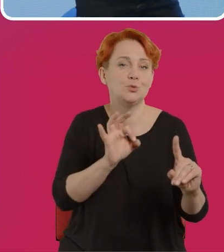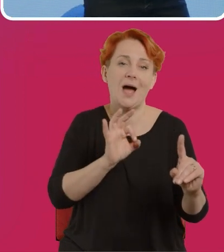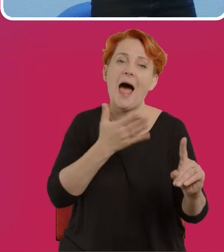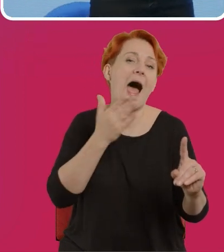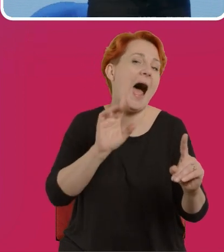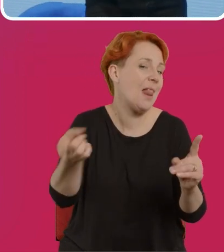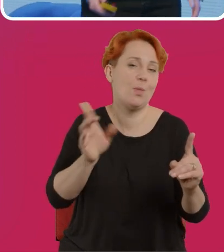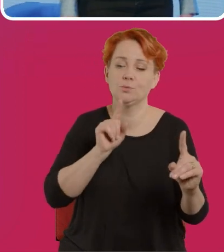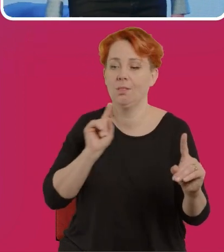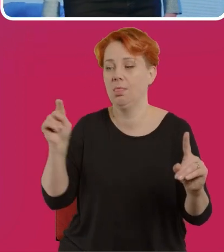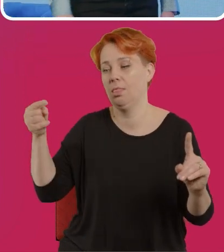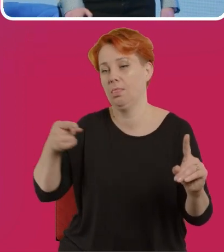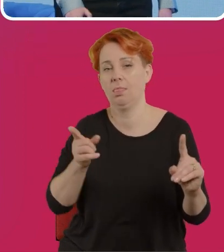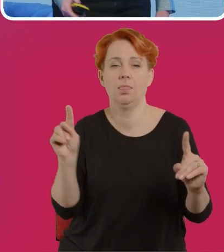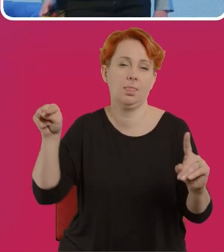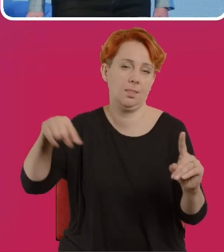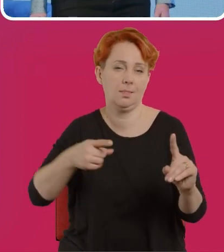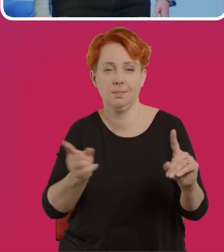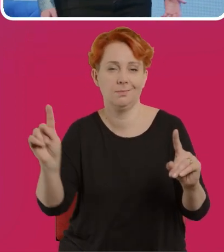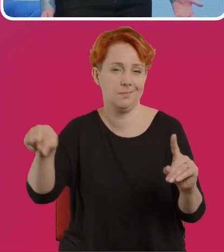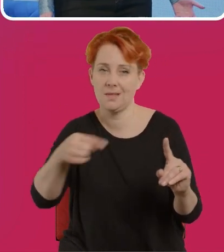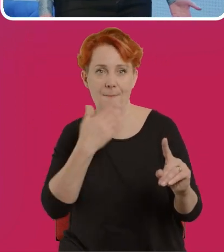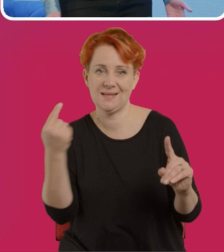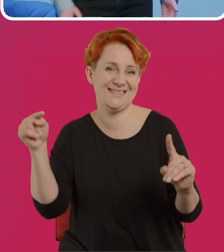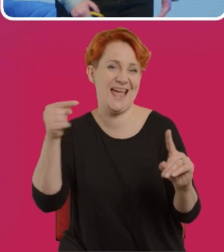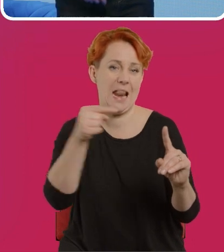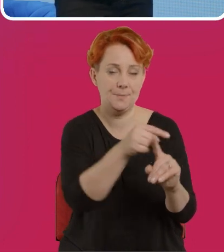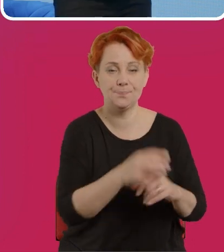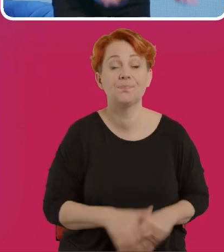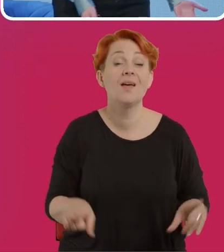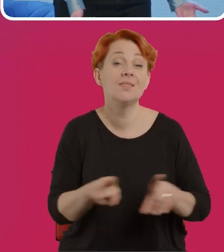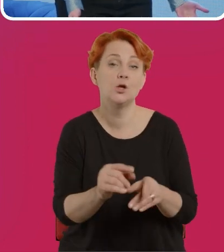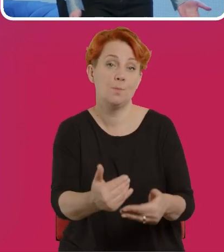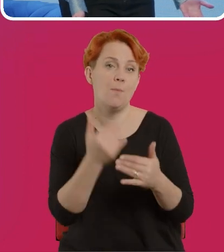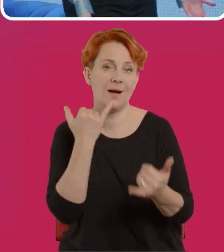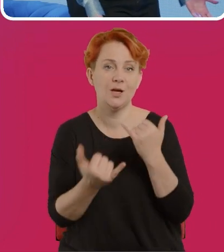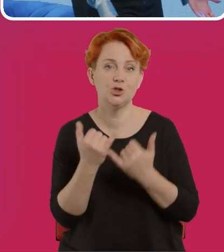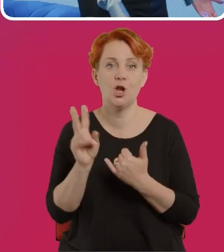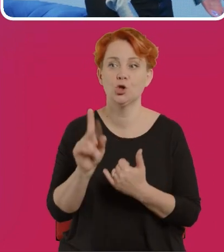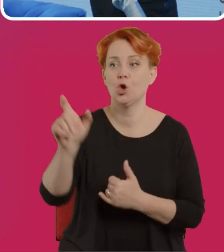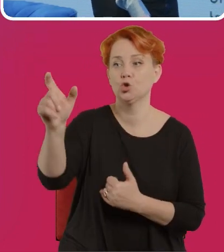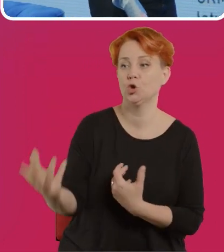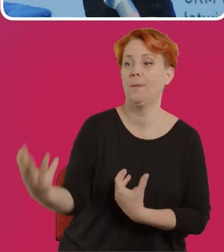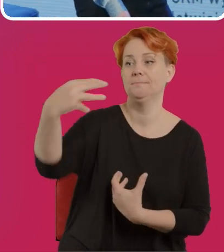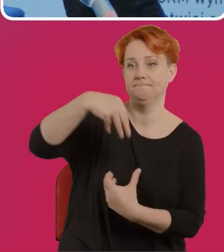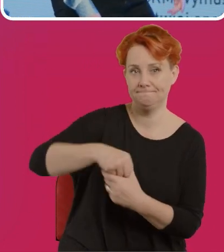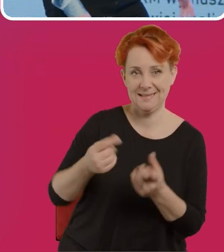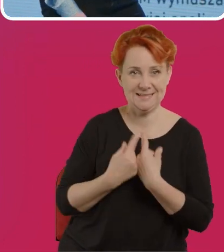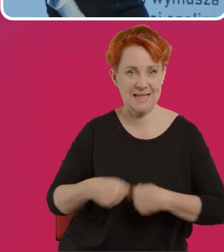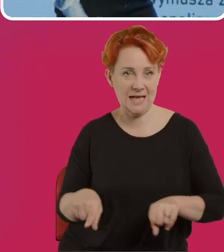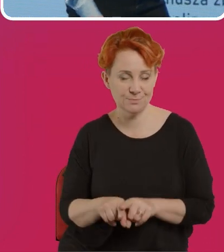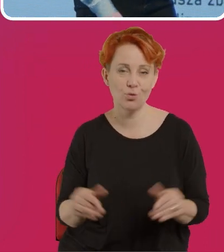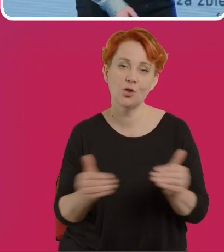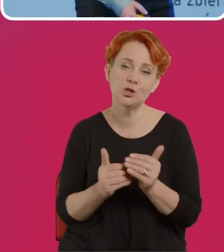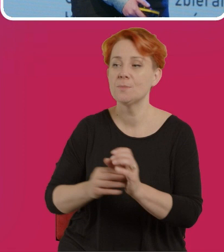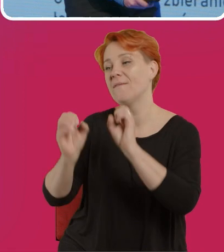bardzo fajnie, że to w CRM-ie się znajduje. Pomaga w onboardingu, czyli na przykład jeżeli ktoś dołącza do naszego zespołu, to nie musimy mu tłumaczyć, no to